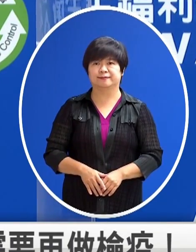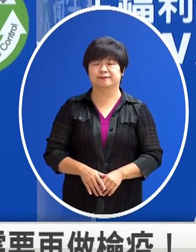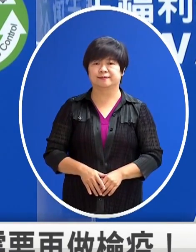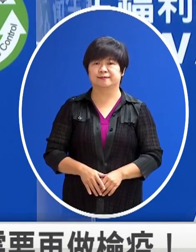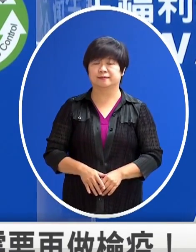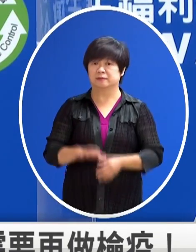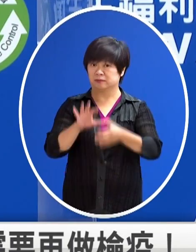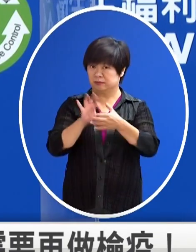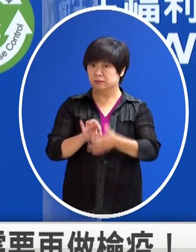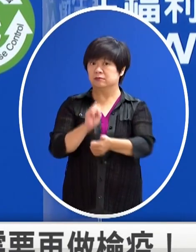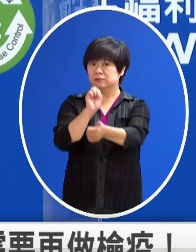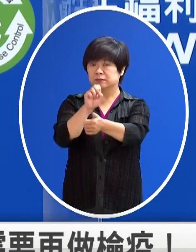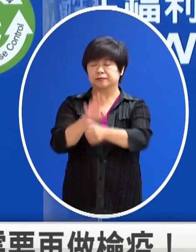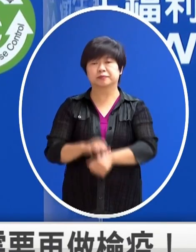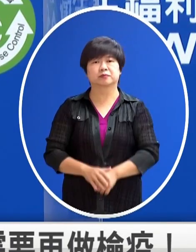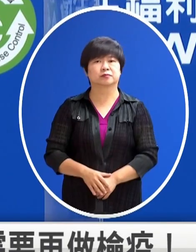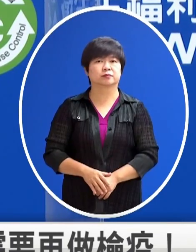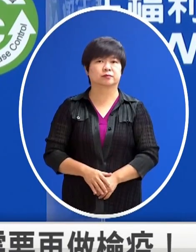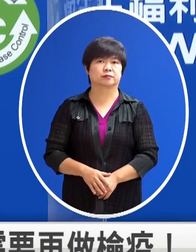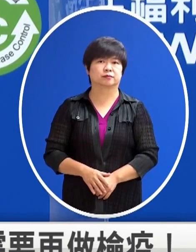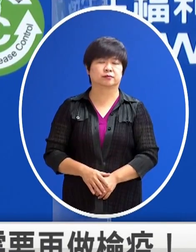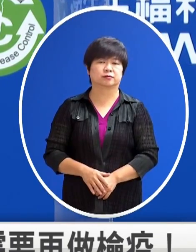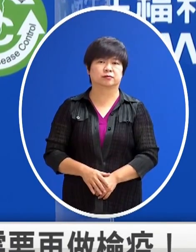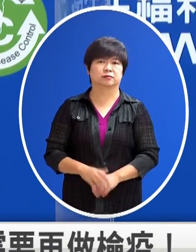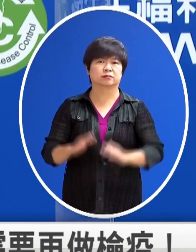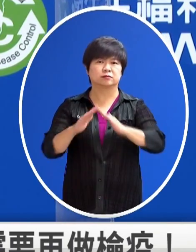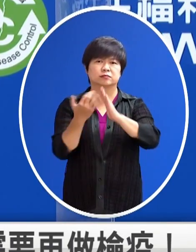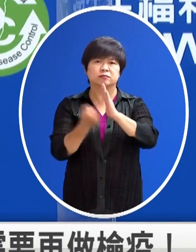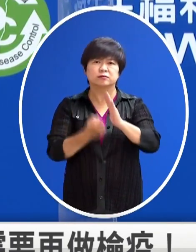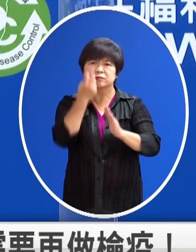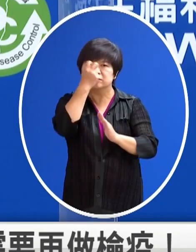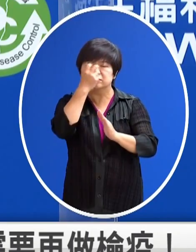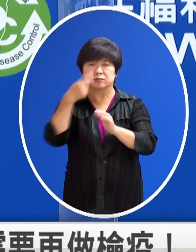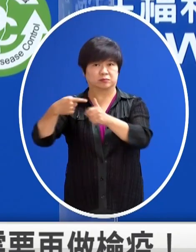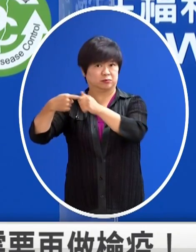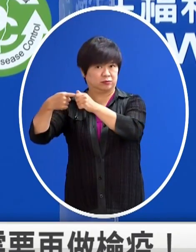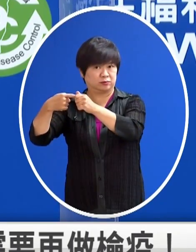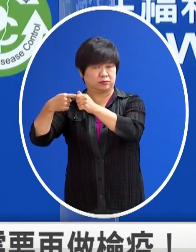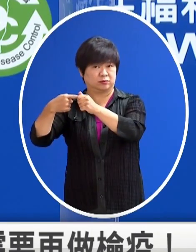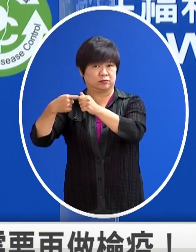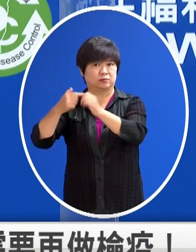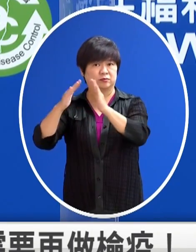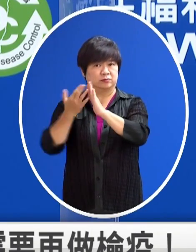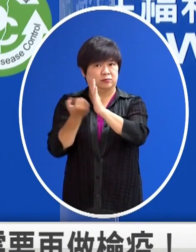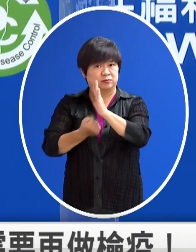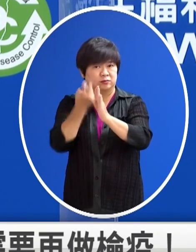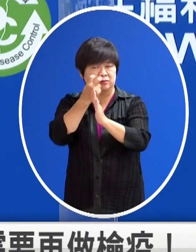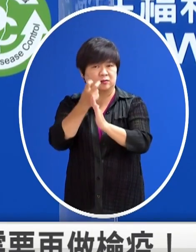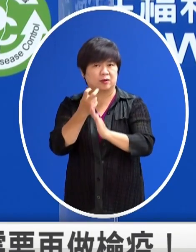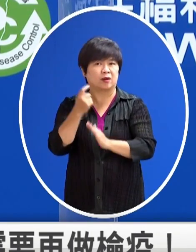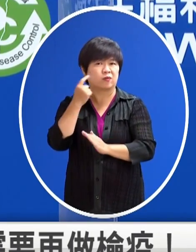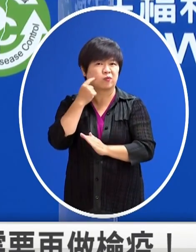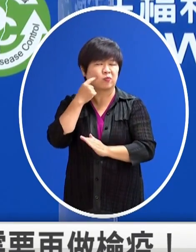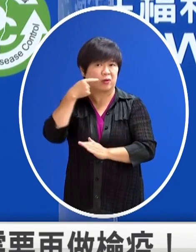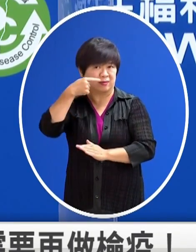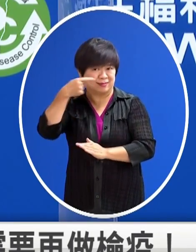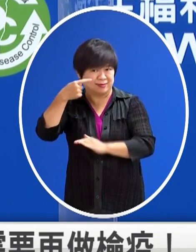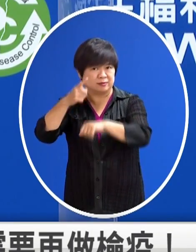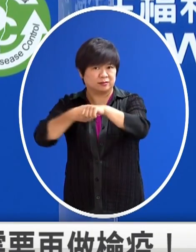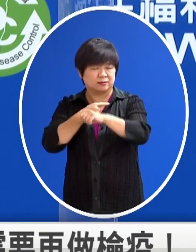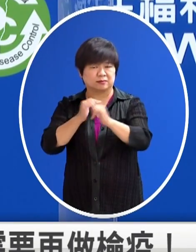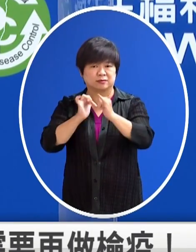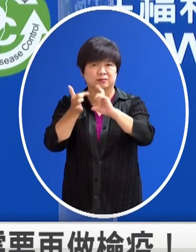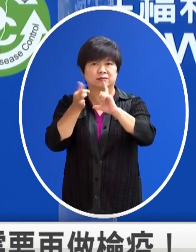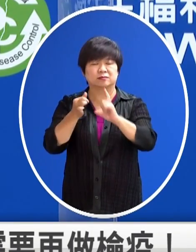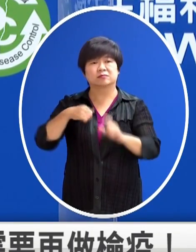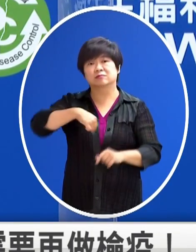所以我们要来讲，当然就是说居家检疫的第一条就取消居家检疫，那我阴性进入社区，那